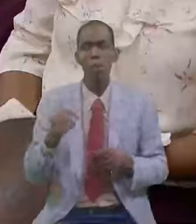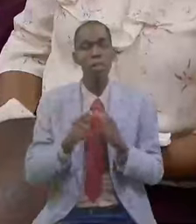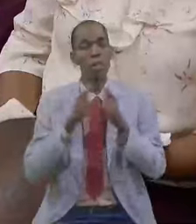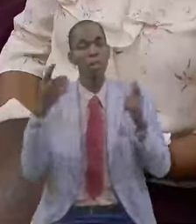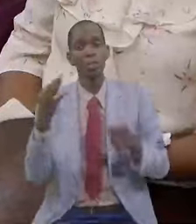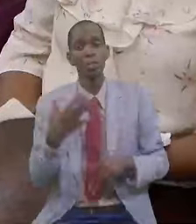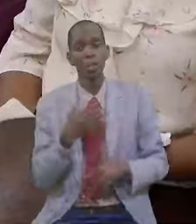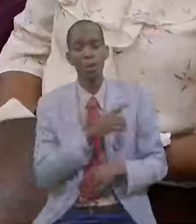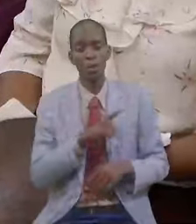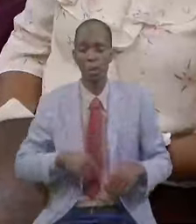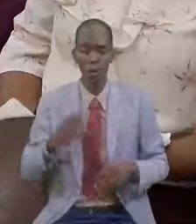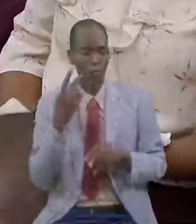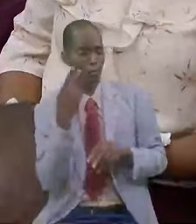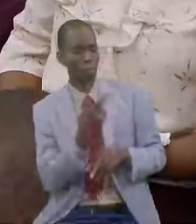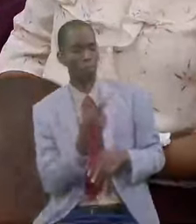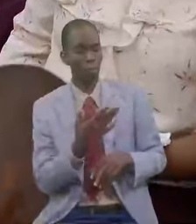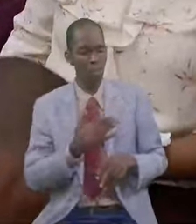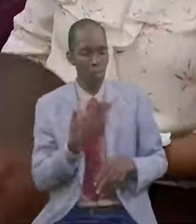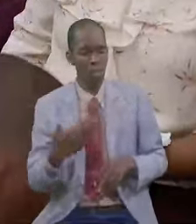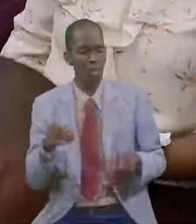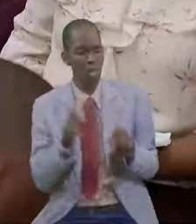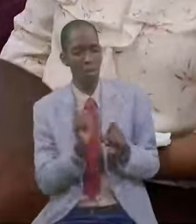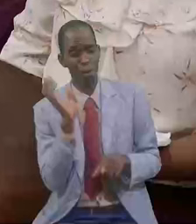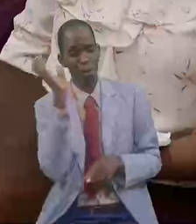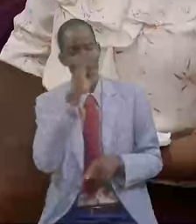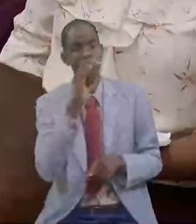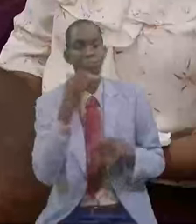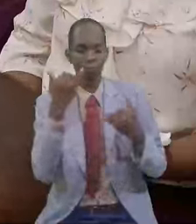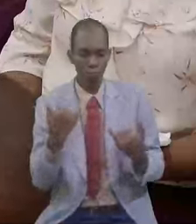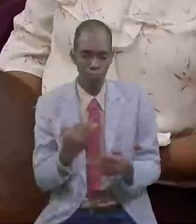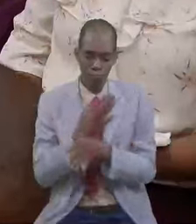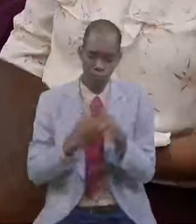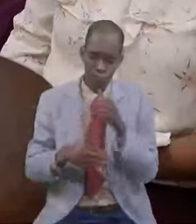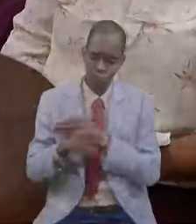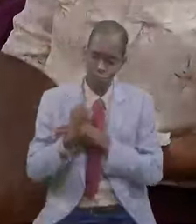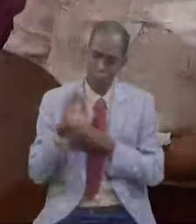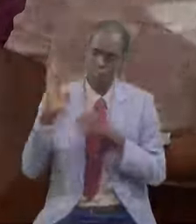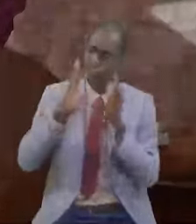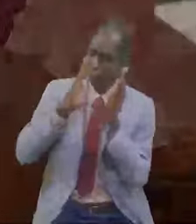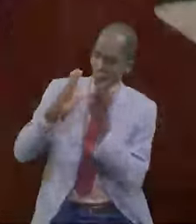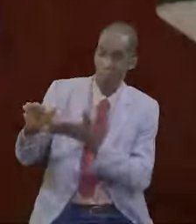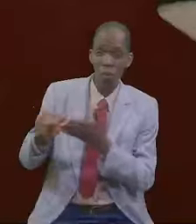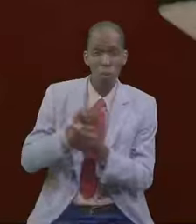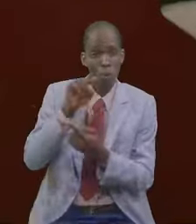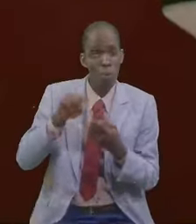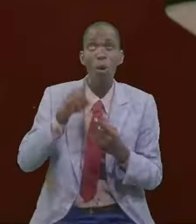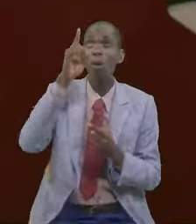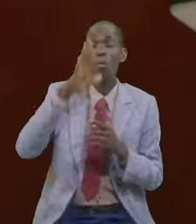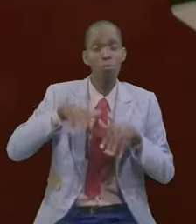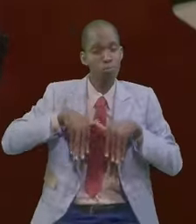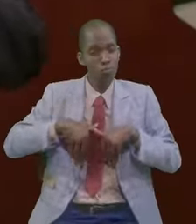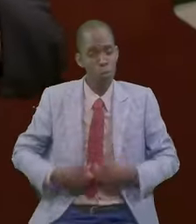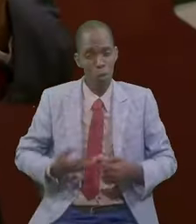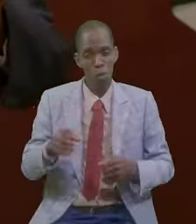considérées comme des choses étranges. Laissez-le seul. Lorsque Dieu abandonne quelqu'un de